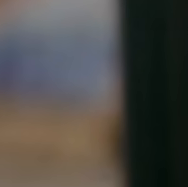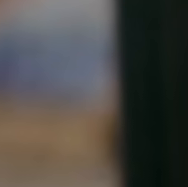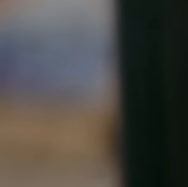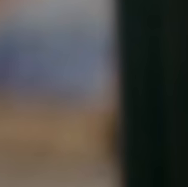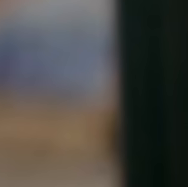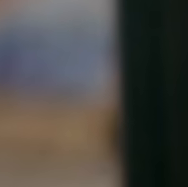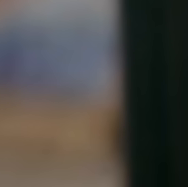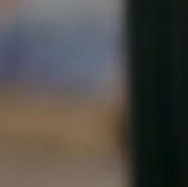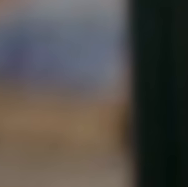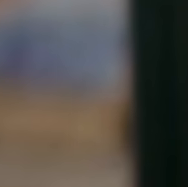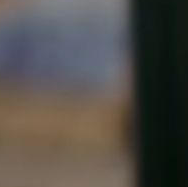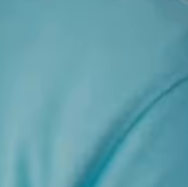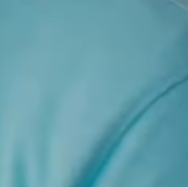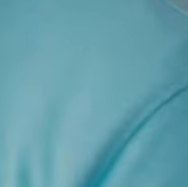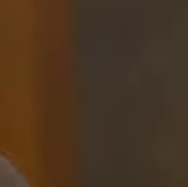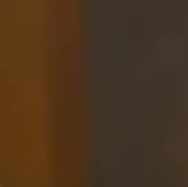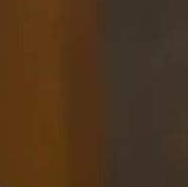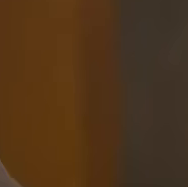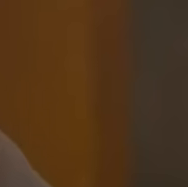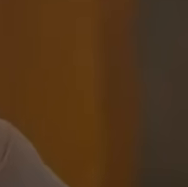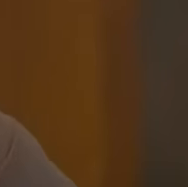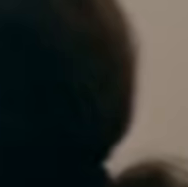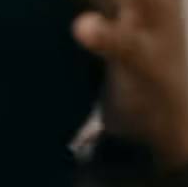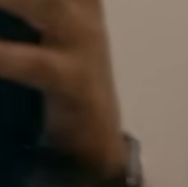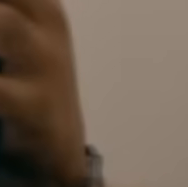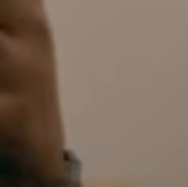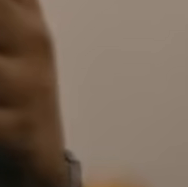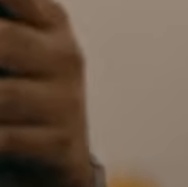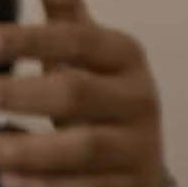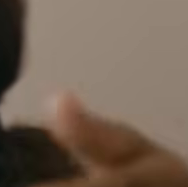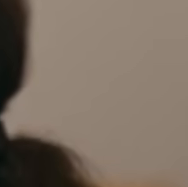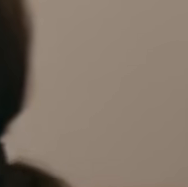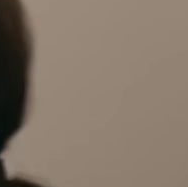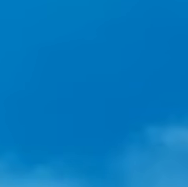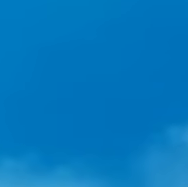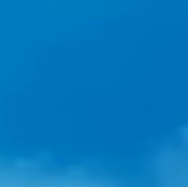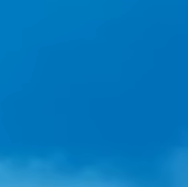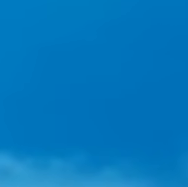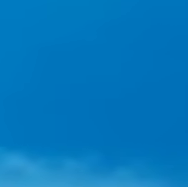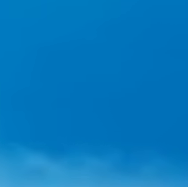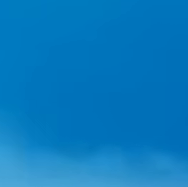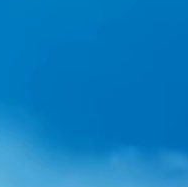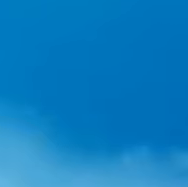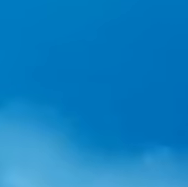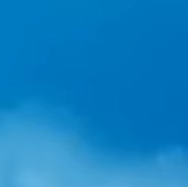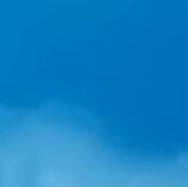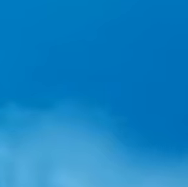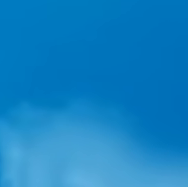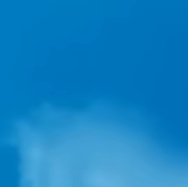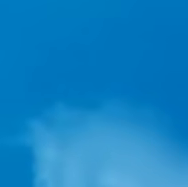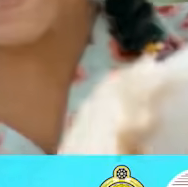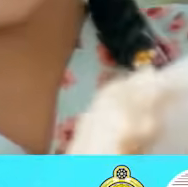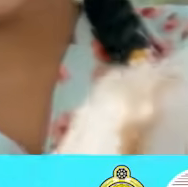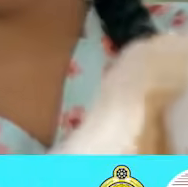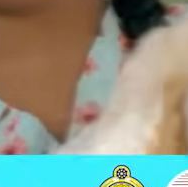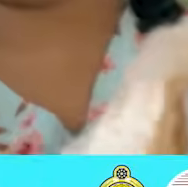තාත රටරස්සාවට යන්න ඕනෙද? ඔව් පුතේ. ඇයි? පුතාට සතුටින් ඉන්න ඕනේ හින්දානේ. ජාවරම් කරුවන්ට අහුනු වෙයි වැදගත් විදිහට වැඩ